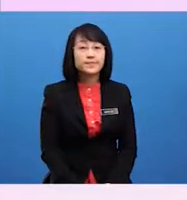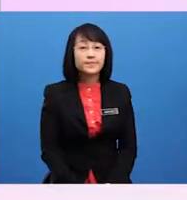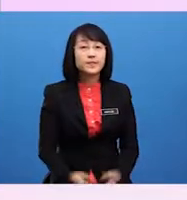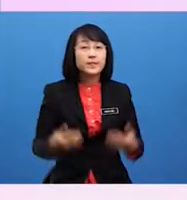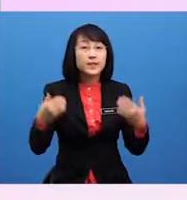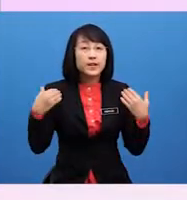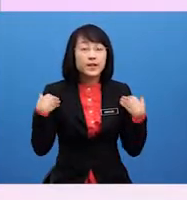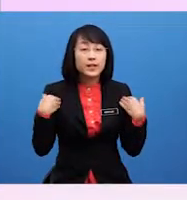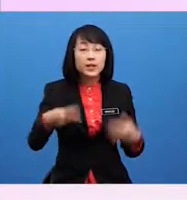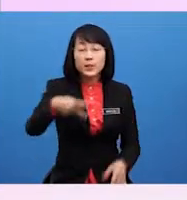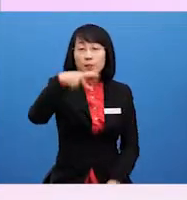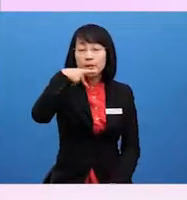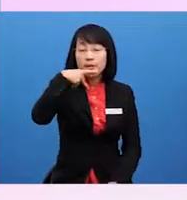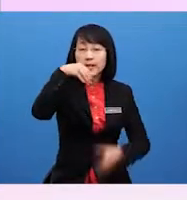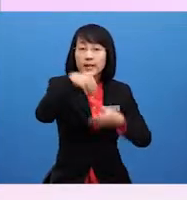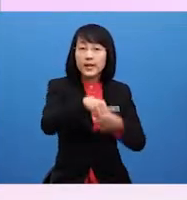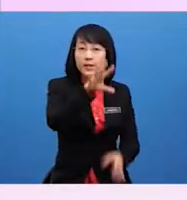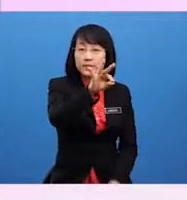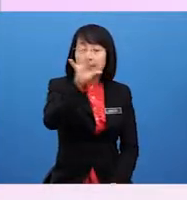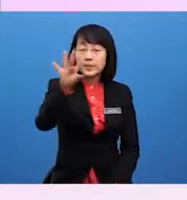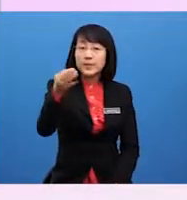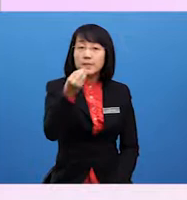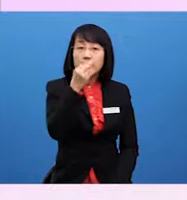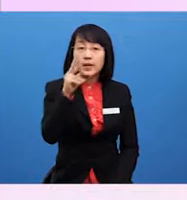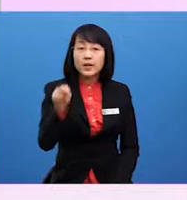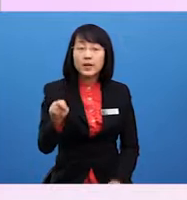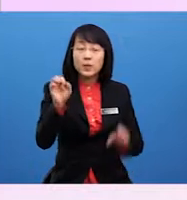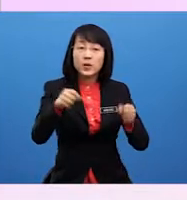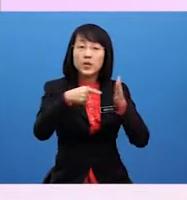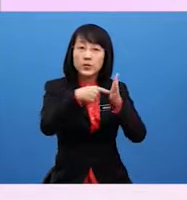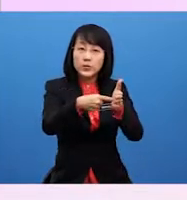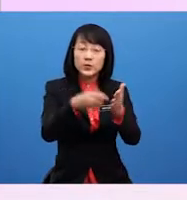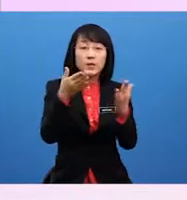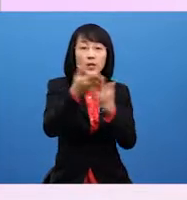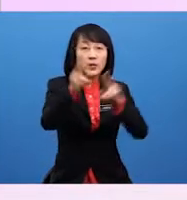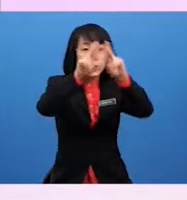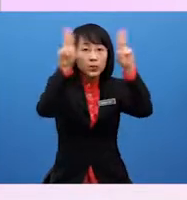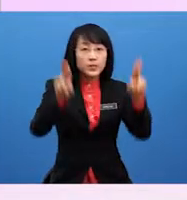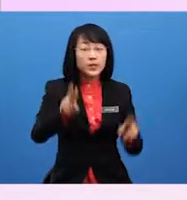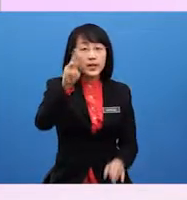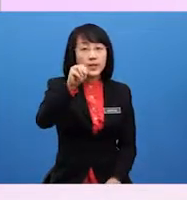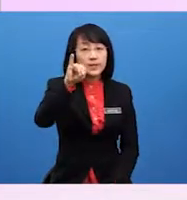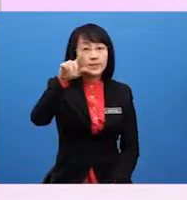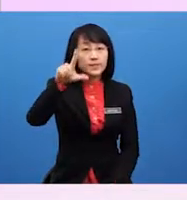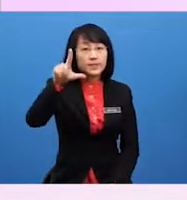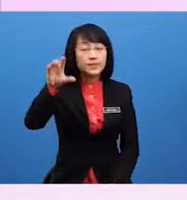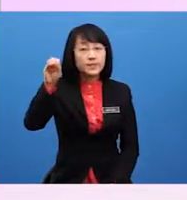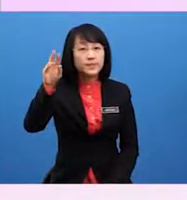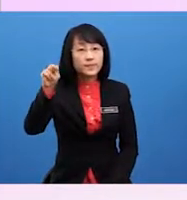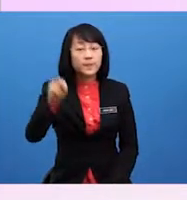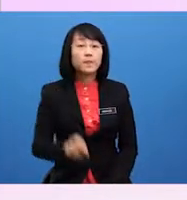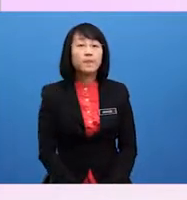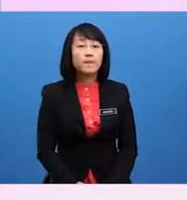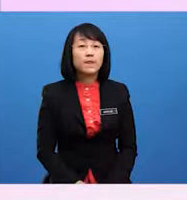dapat ditunjukkan dengan menggunakan ujian Millen. Gumpalan merah atau mendapan